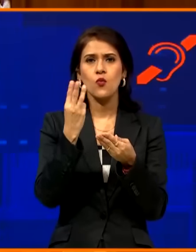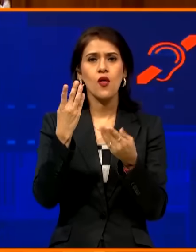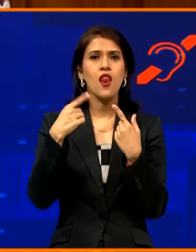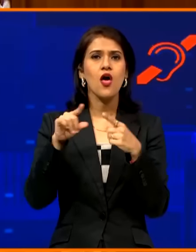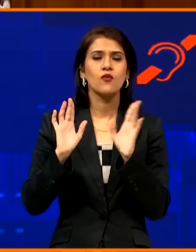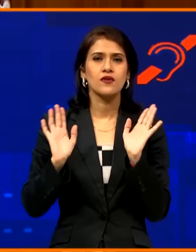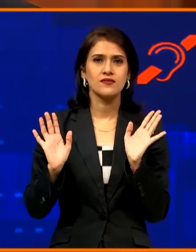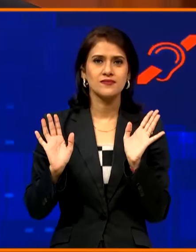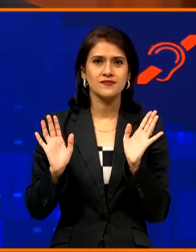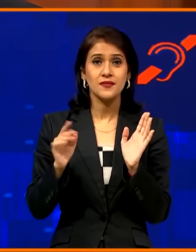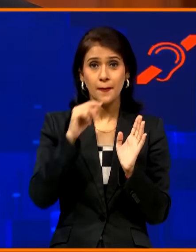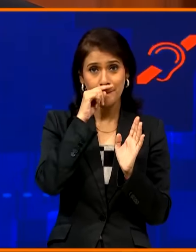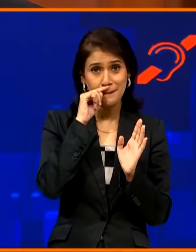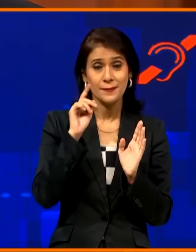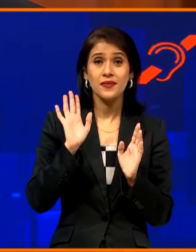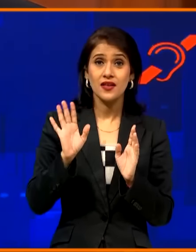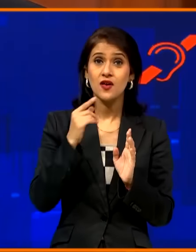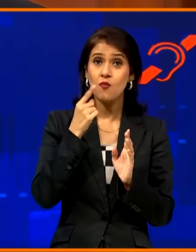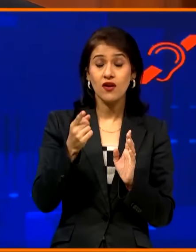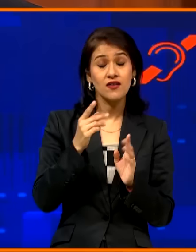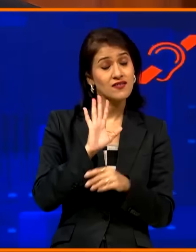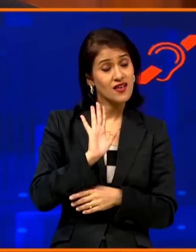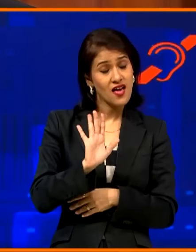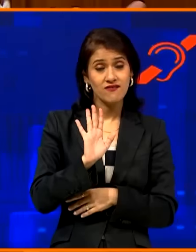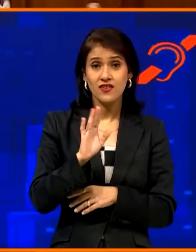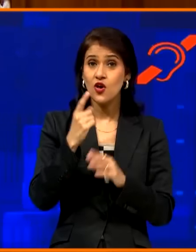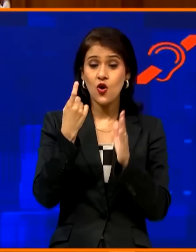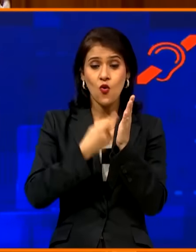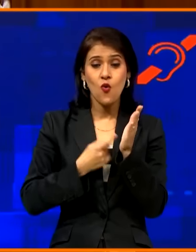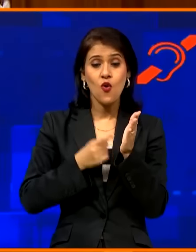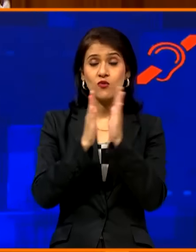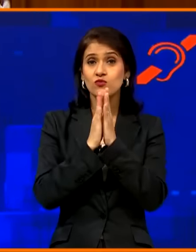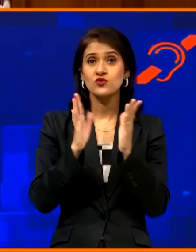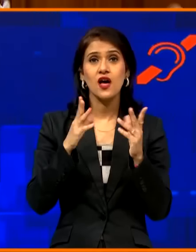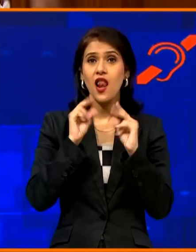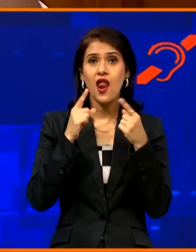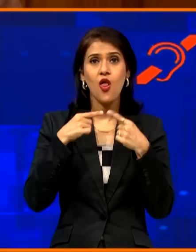इंडिया में अच्छा आप कह रहे कि इजाजत नहीं उसके बावजूद कई कई रखी हुई